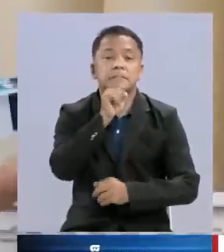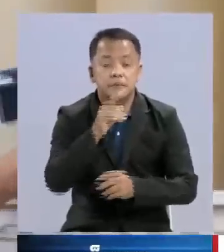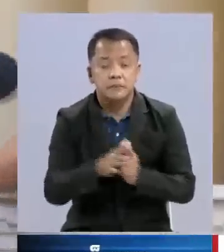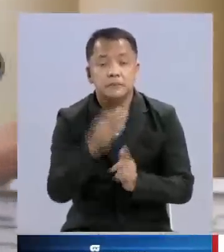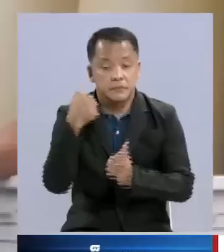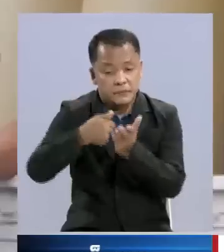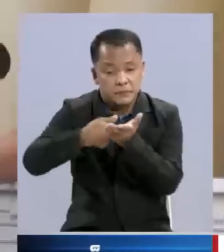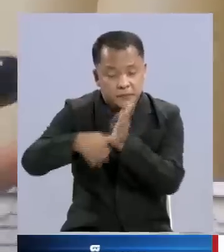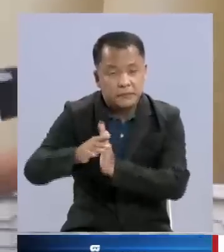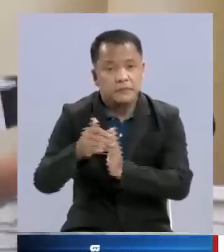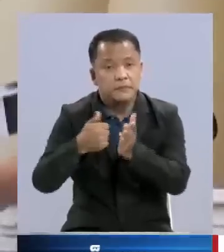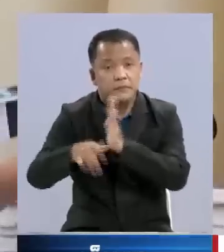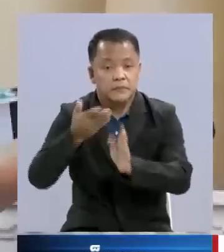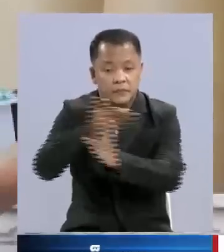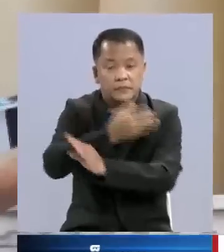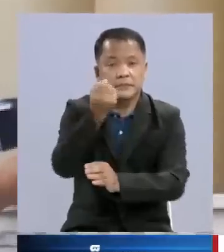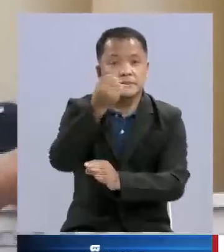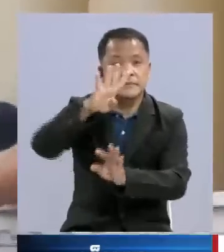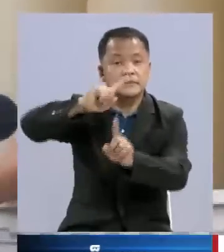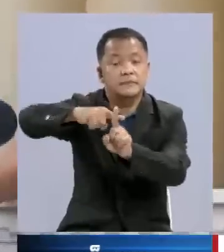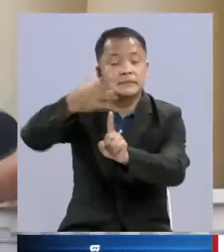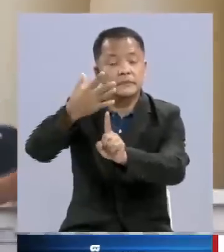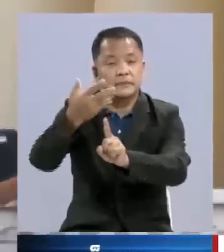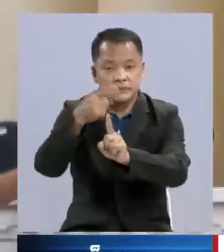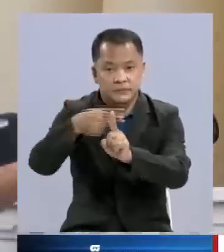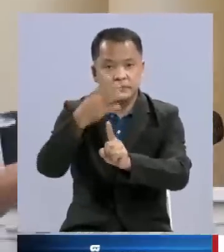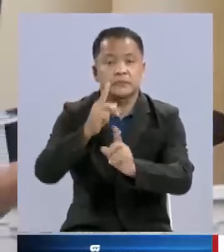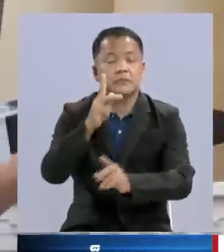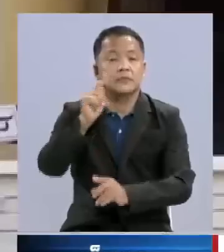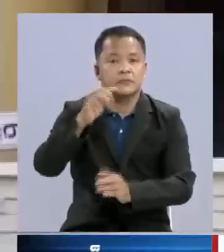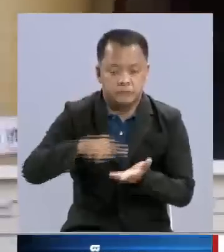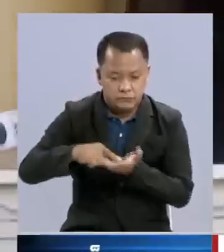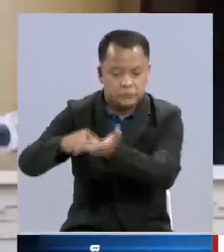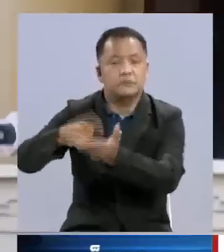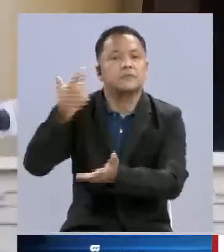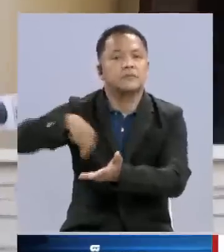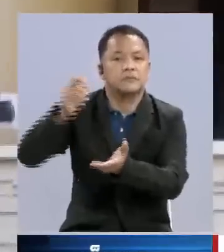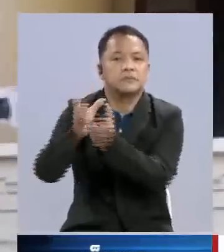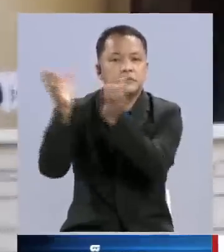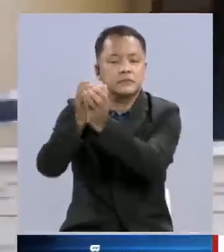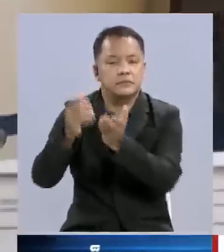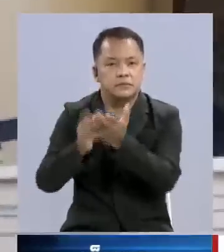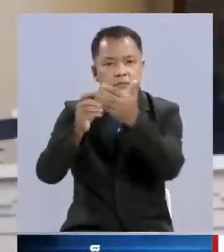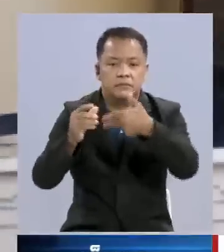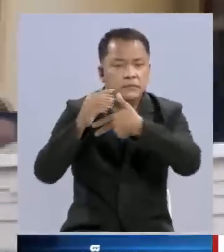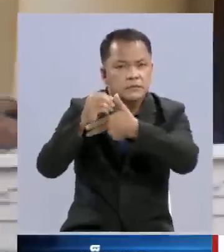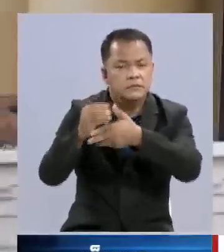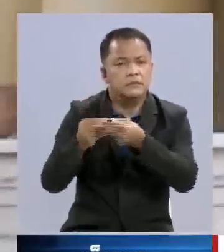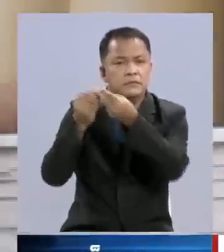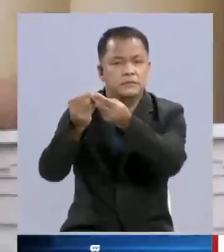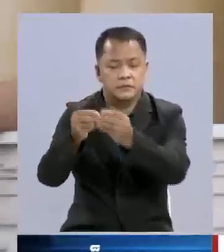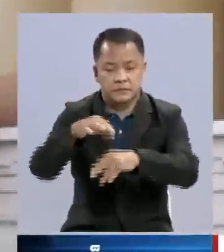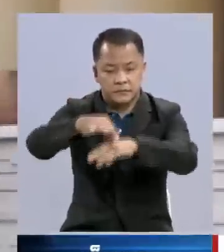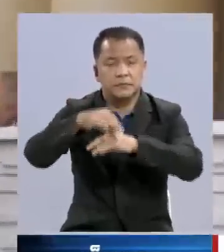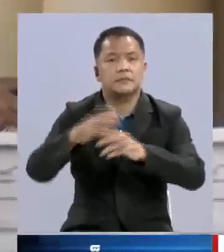ว่าถ้าขายหุ้นก่อนการเลือกตั้ง14พฤษภาคมกกต.จะต้องส่งศาลรัฐธรรมนูญหรือศาลฎีกาแผนกคดีอาญาของผู้ด